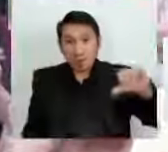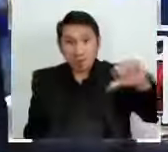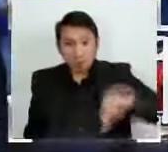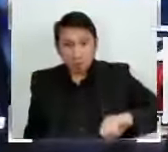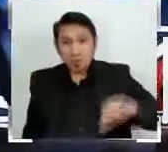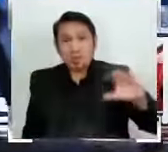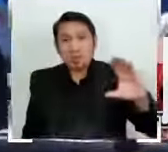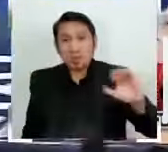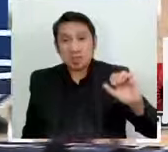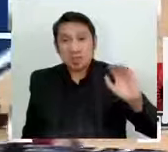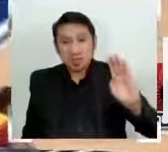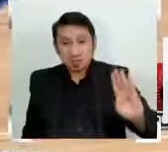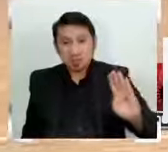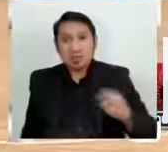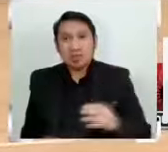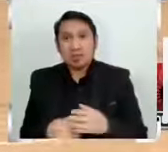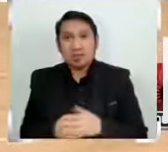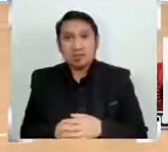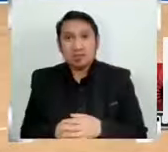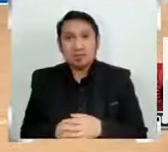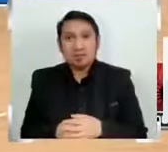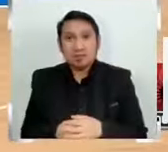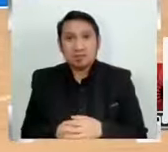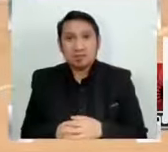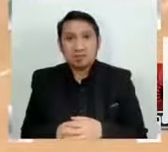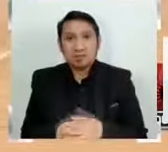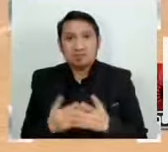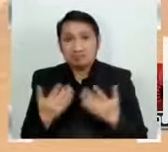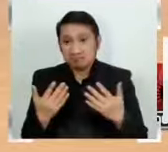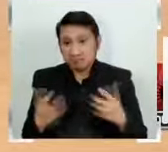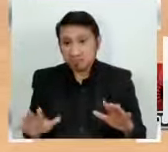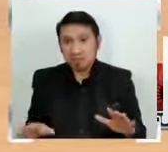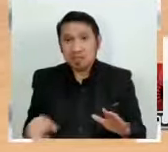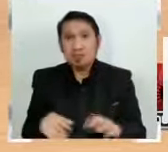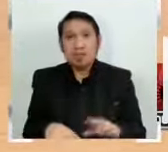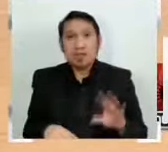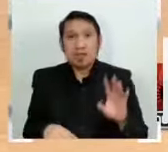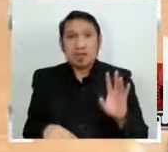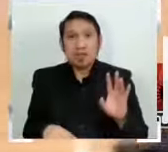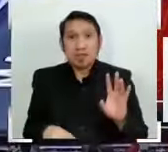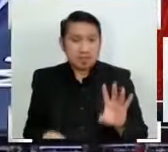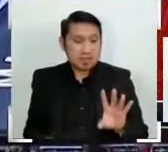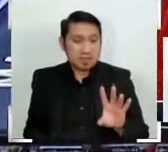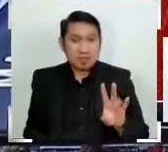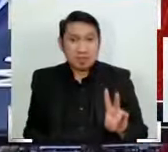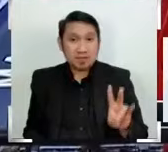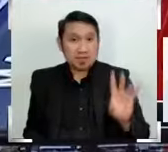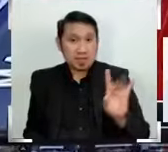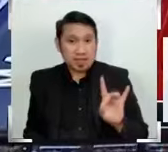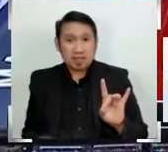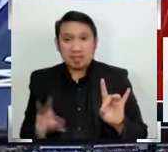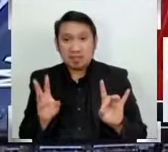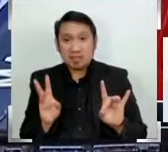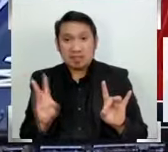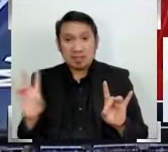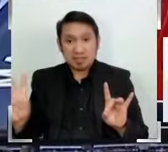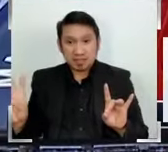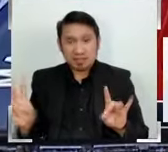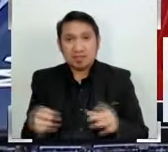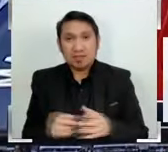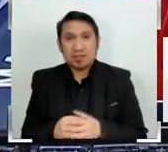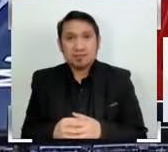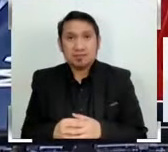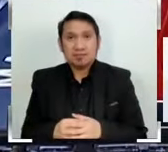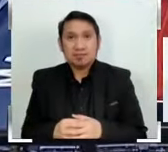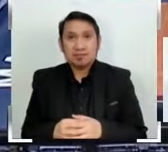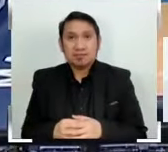Blazers sa kanilang semifinals game. Nagtapos ang laban sa score na 78-67. Pinangunahan ni na Paolo Hernandez at